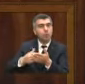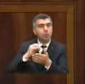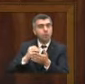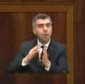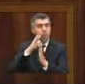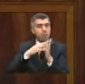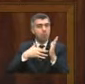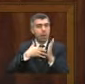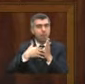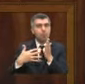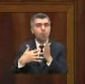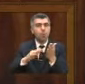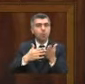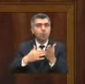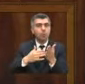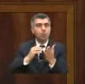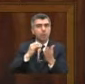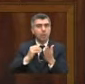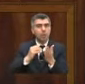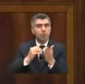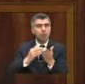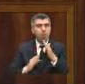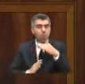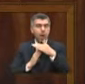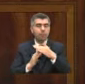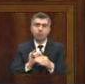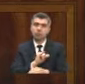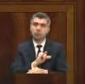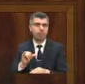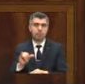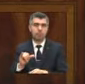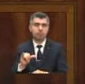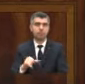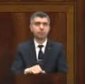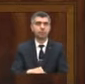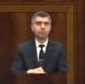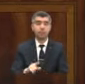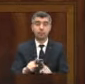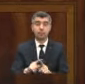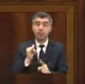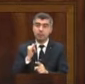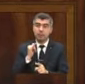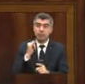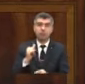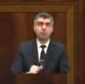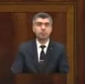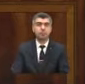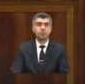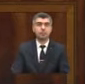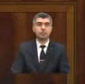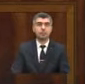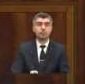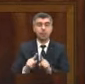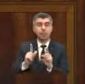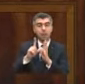والبرامج والأوراش الكبرى، ما تخليناش عليها نهائيا، مثل مواصلة تنزيل